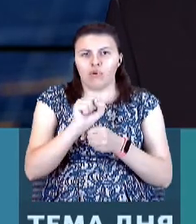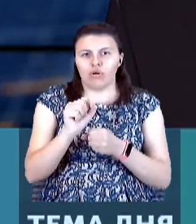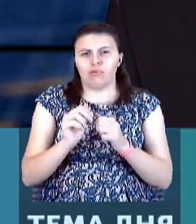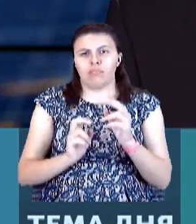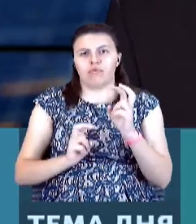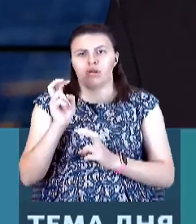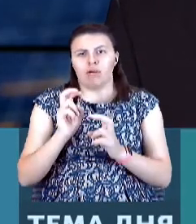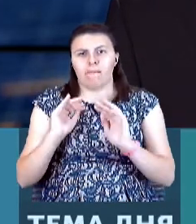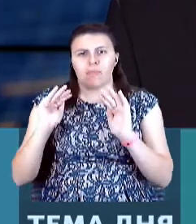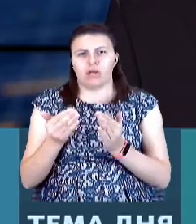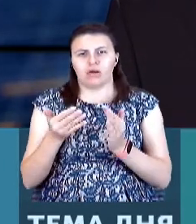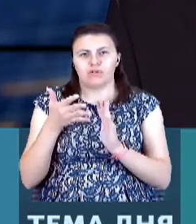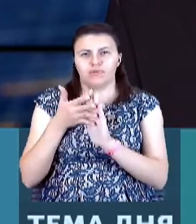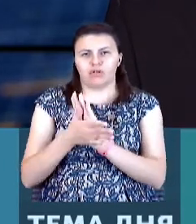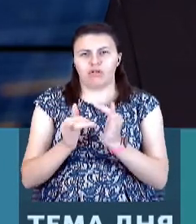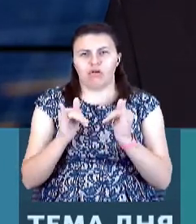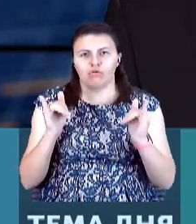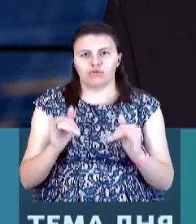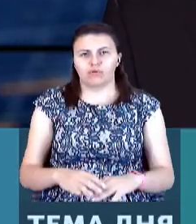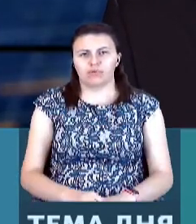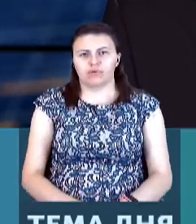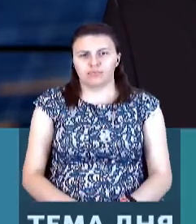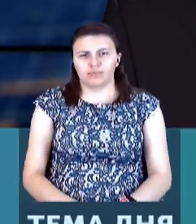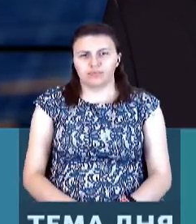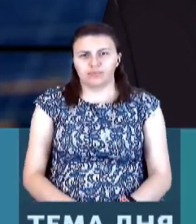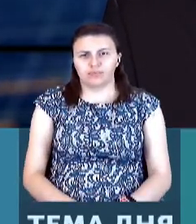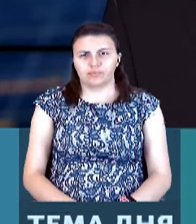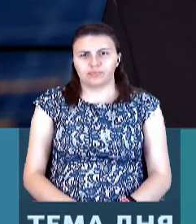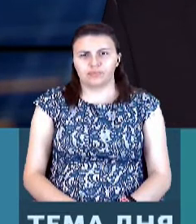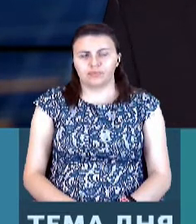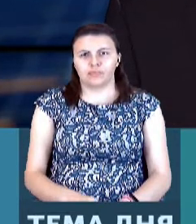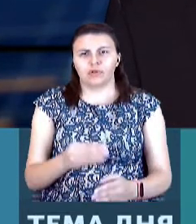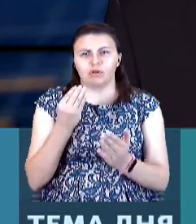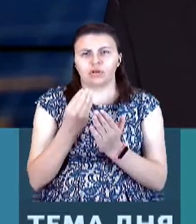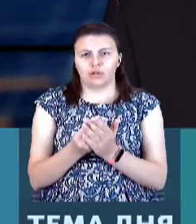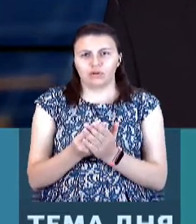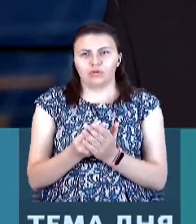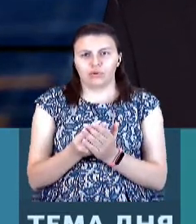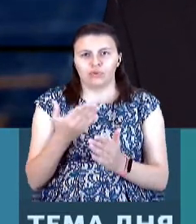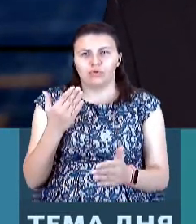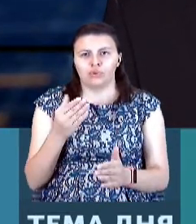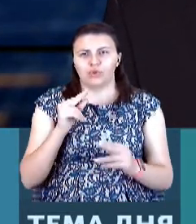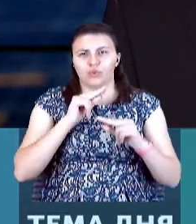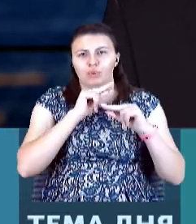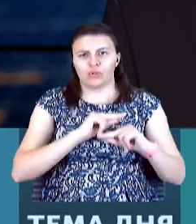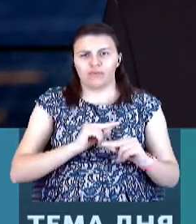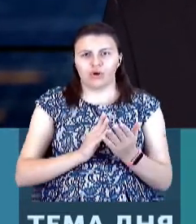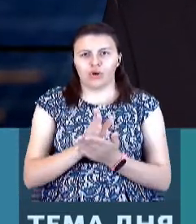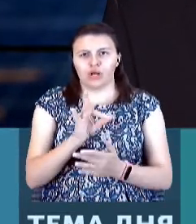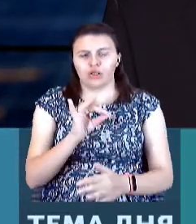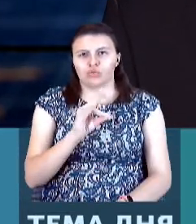підприємців менше витрачати на розвиток? Однозначно, дорожчий трудовий ресурс веде до того,